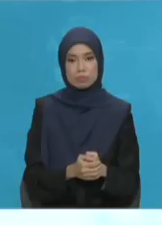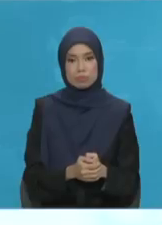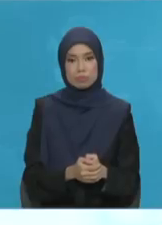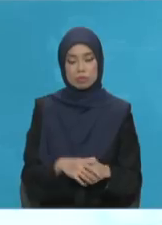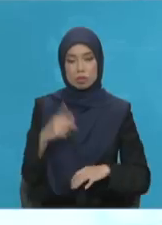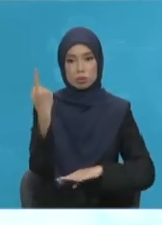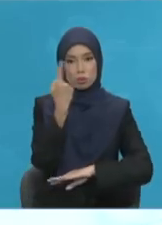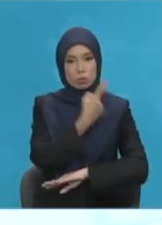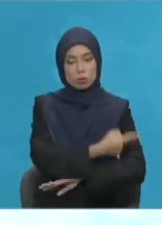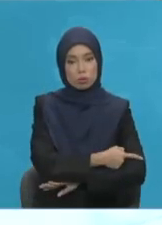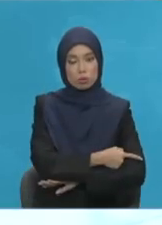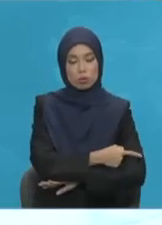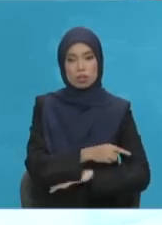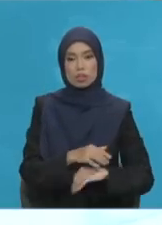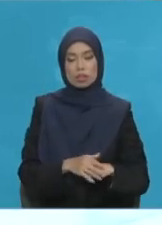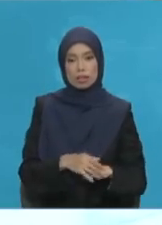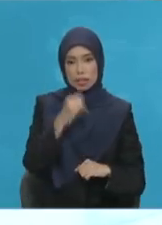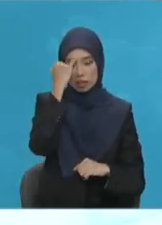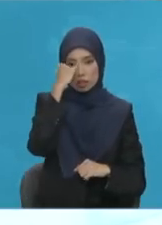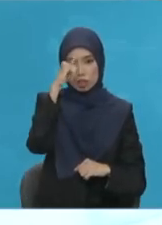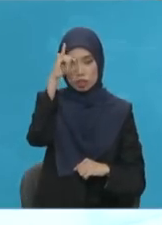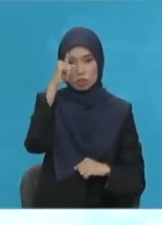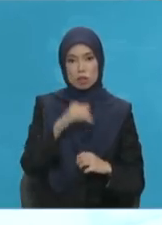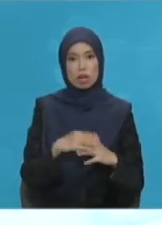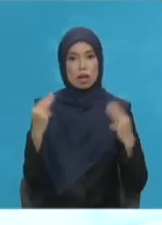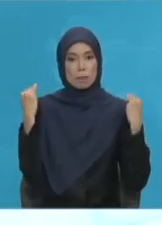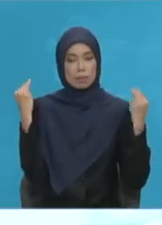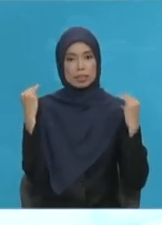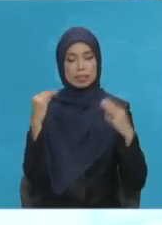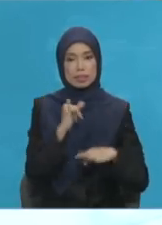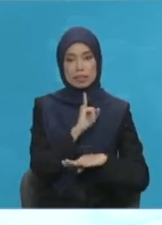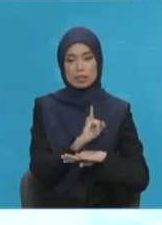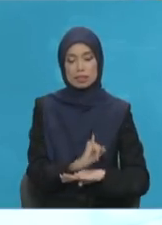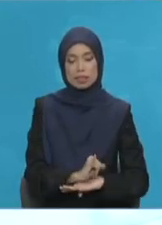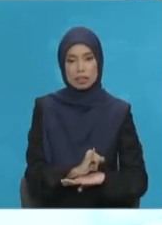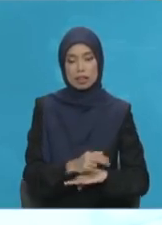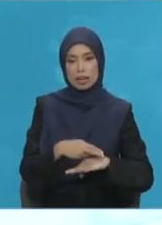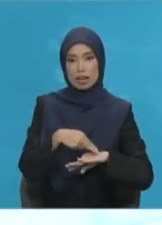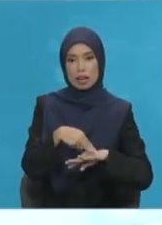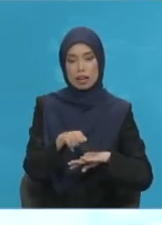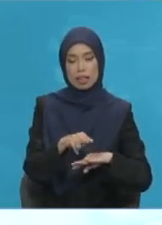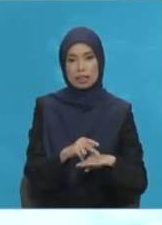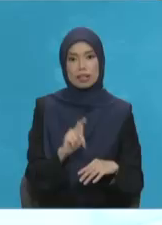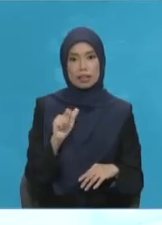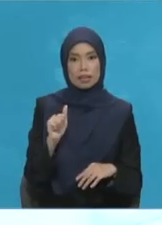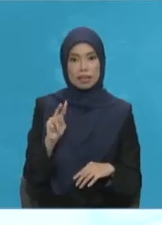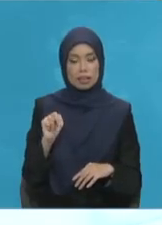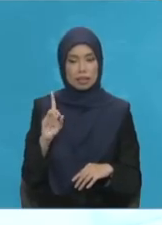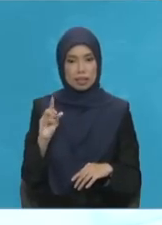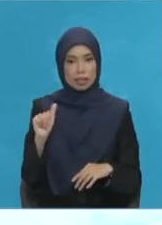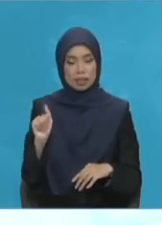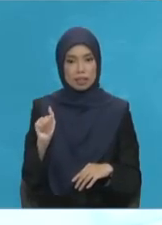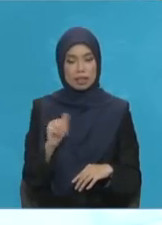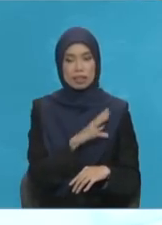hari ini Insya Allah menjadi istriah dan mengantar tanda diraja dan pertunangan di Raja